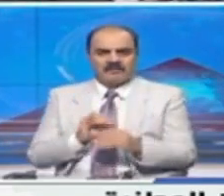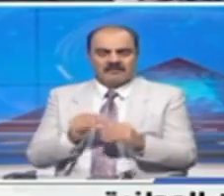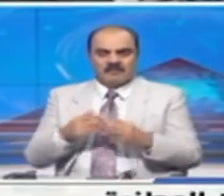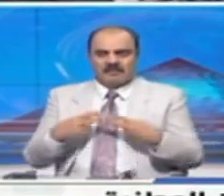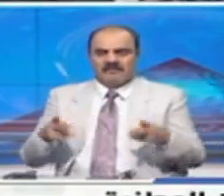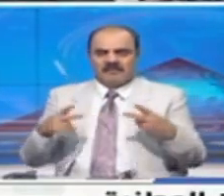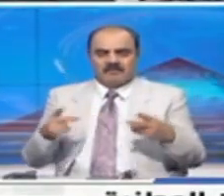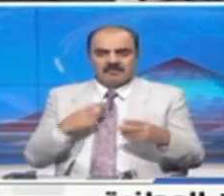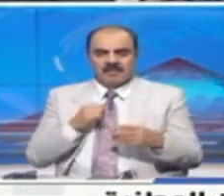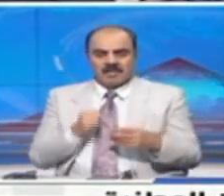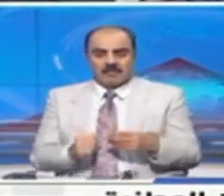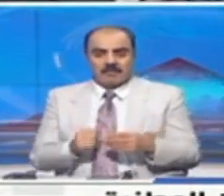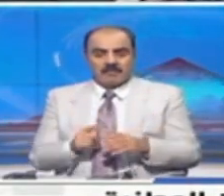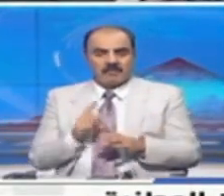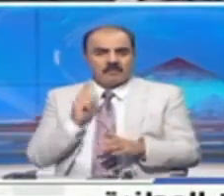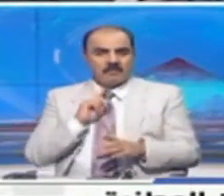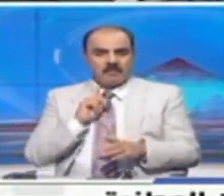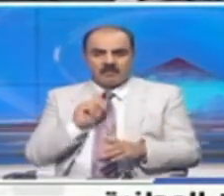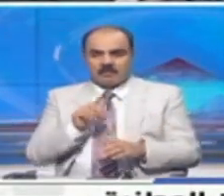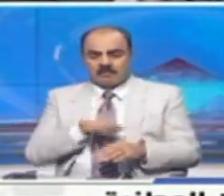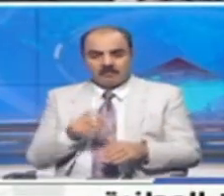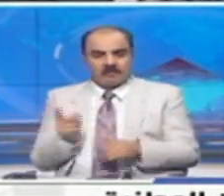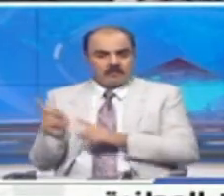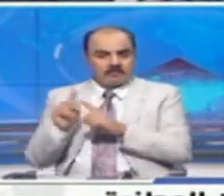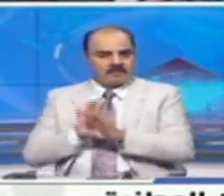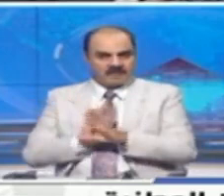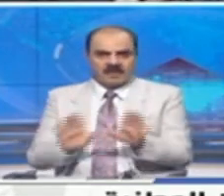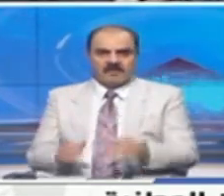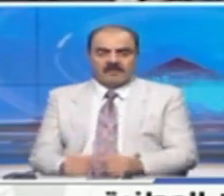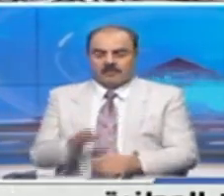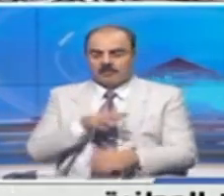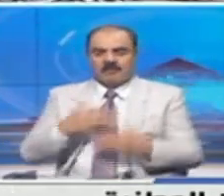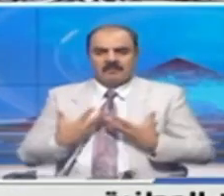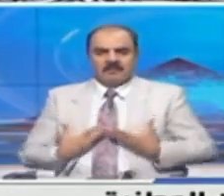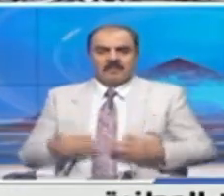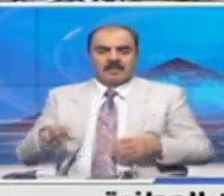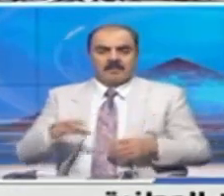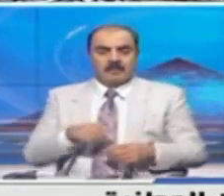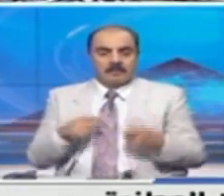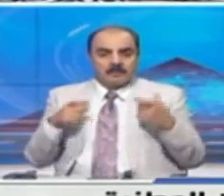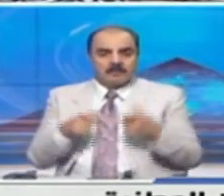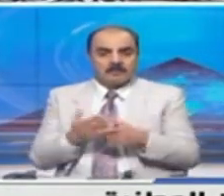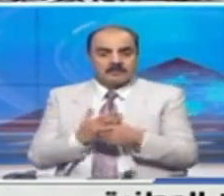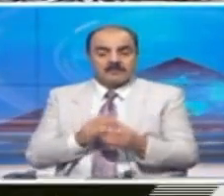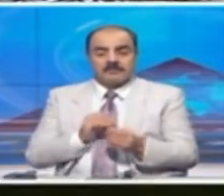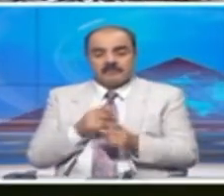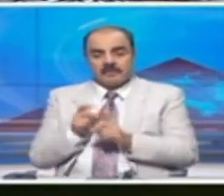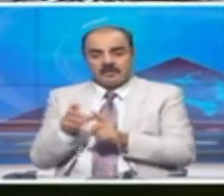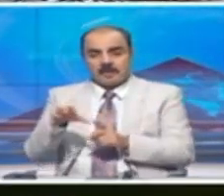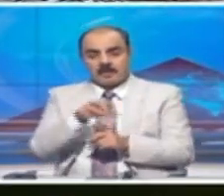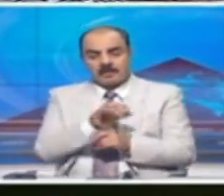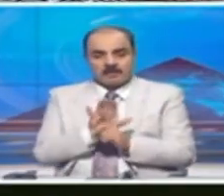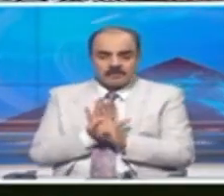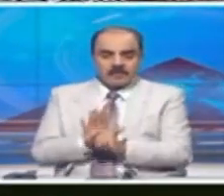وتتفتق قدراتها بحيث ينعكس ذلك علينا جميعا. اجتماع يأتي انطلاقا من حرص الدول